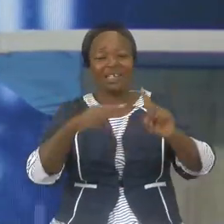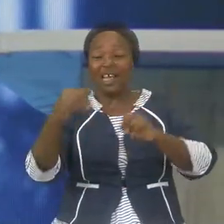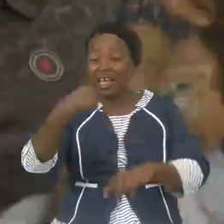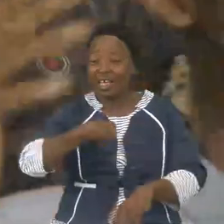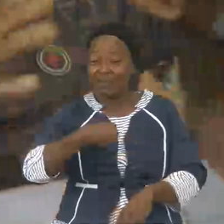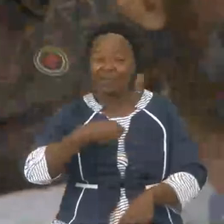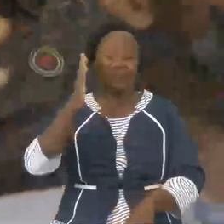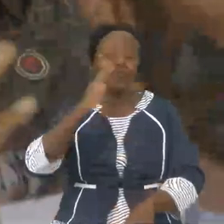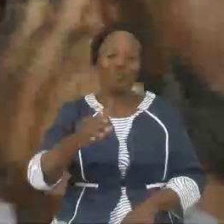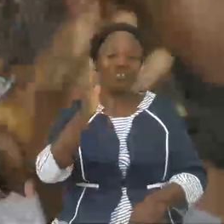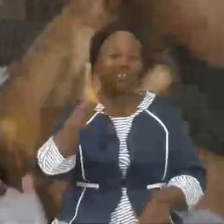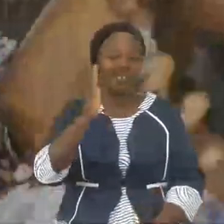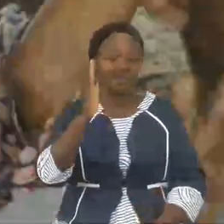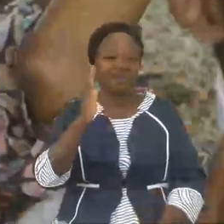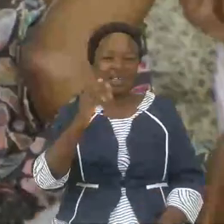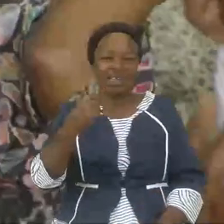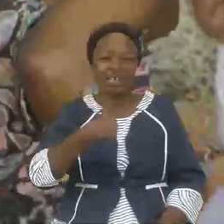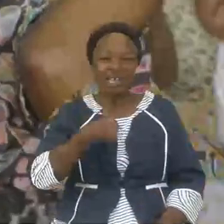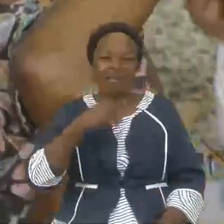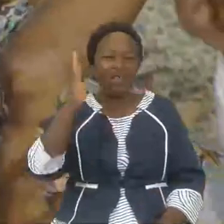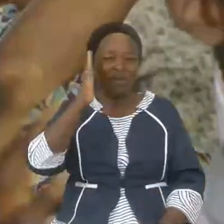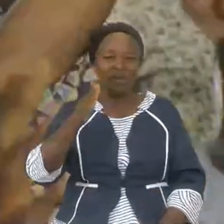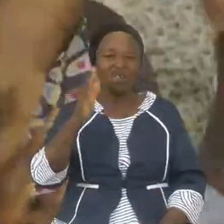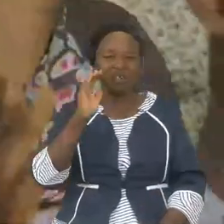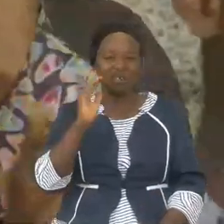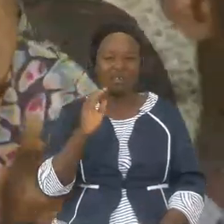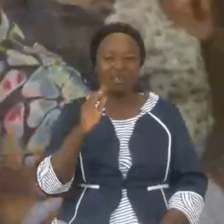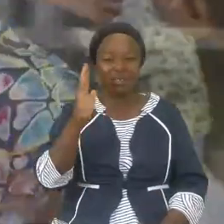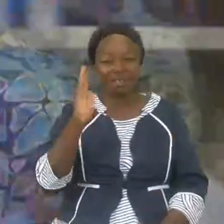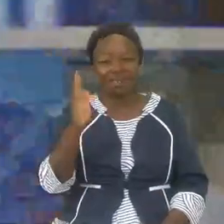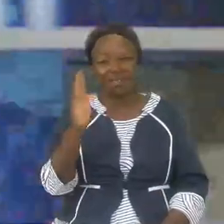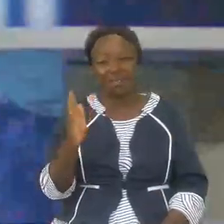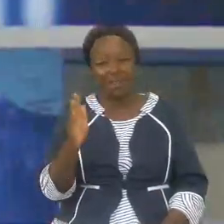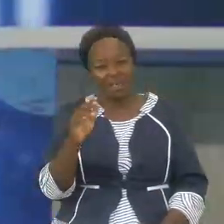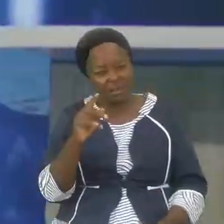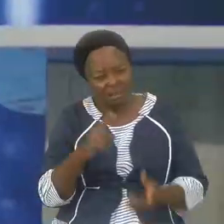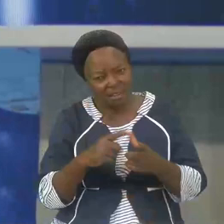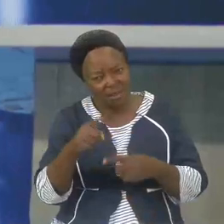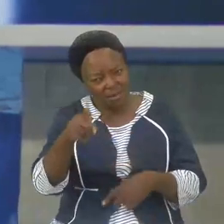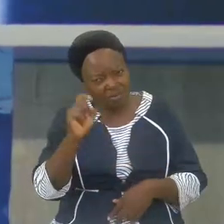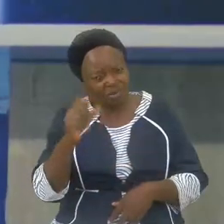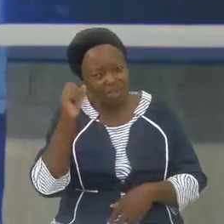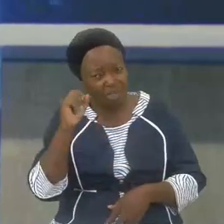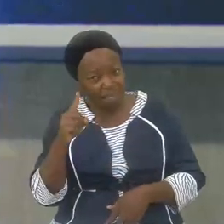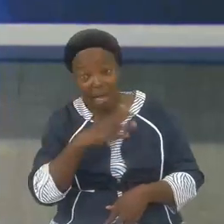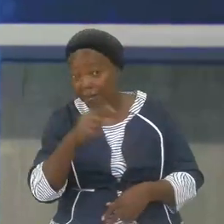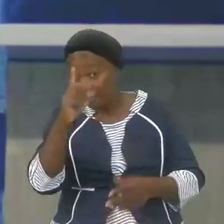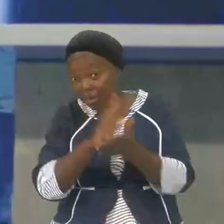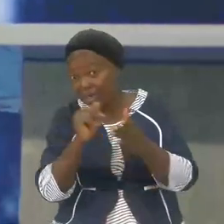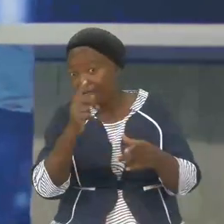témoignage. Je donnerai mon témoignage. Vous devez comprendre et croire